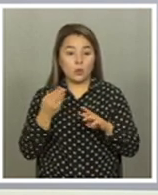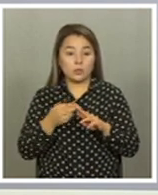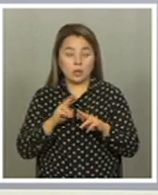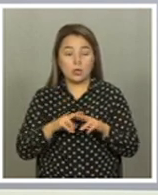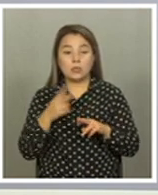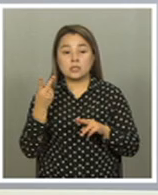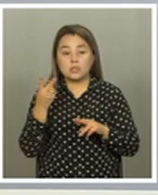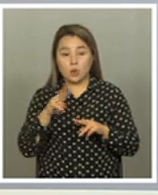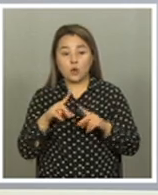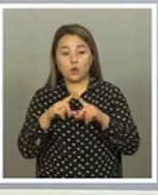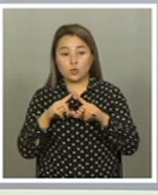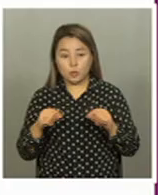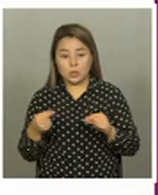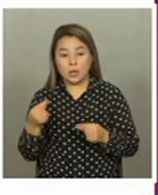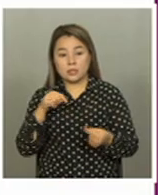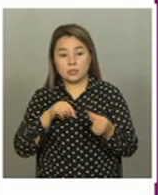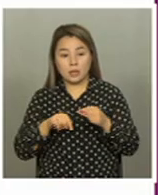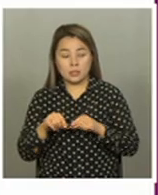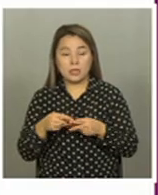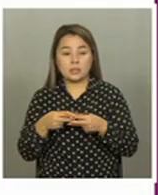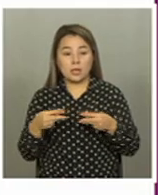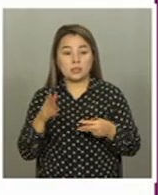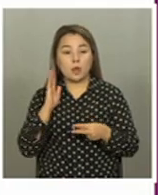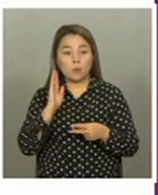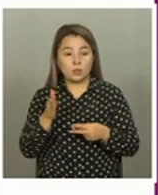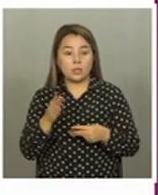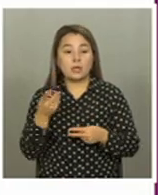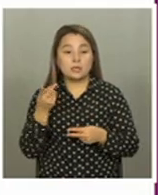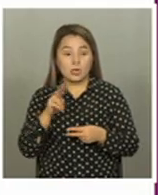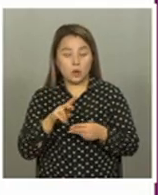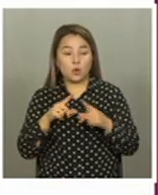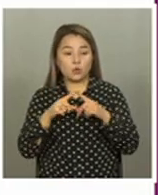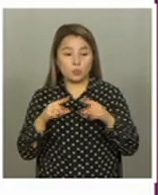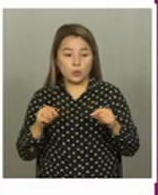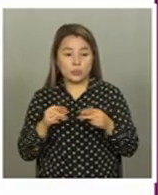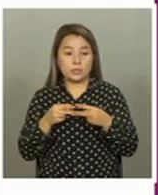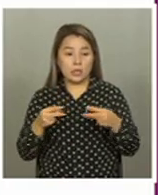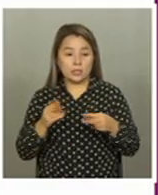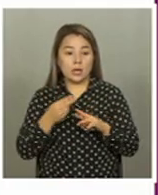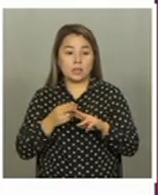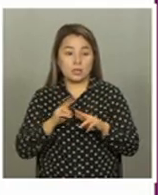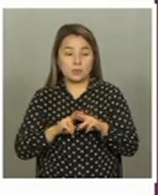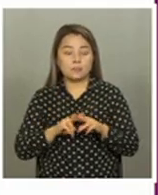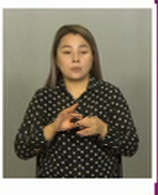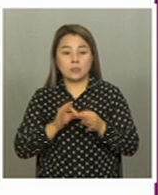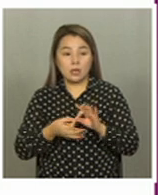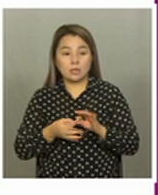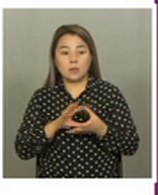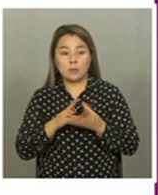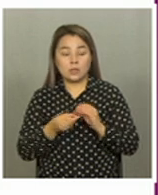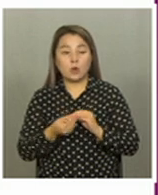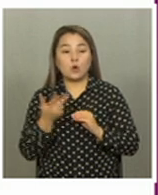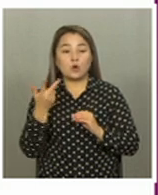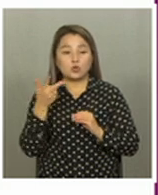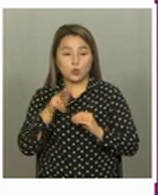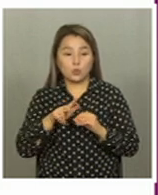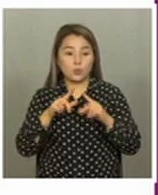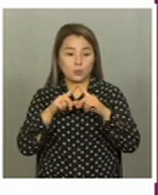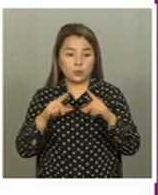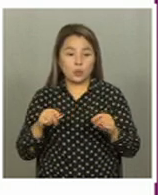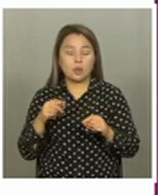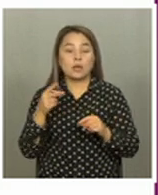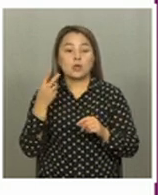үшбұрыш өзара тең болады. Екі үшбұрыш тең болады деген сөз, екі үшбұрыштың үш бұрышы да, үш қабырғасы